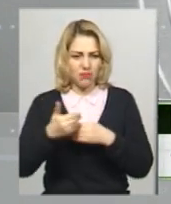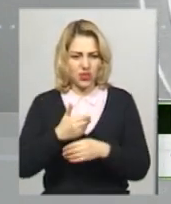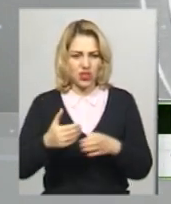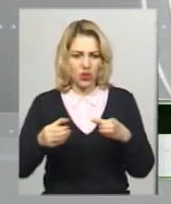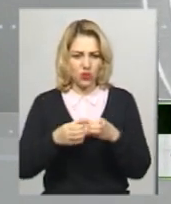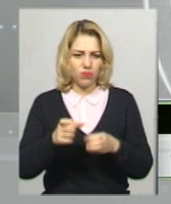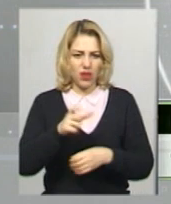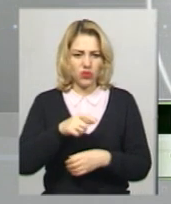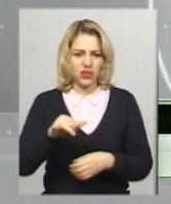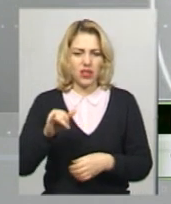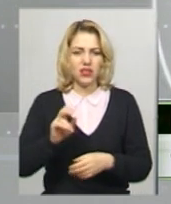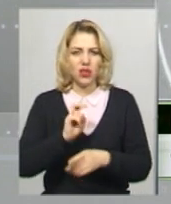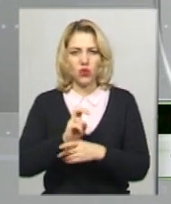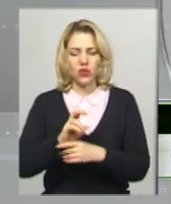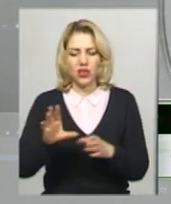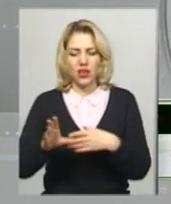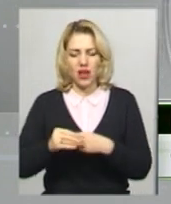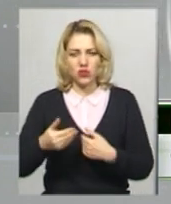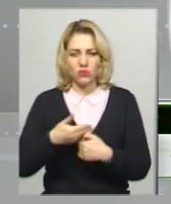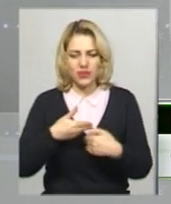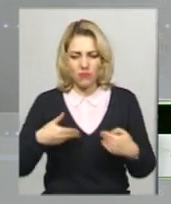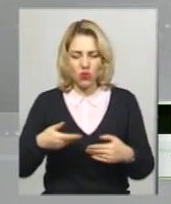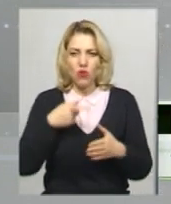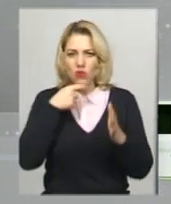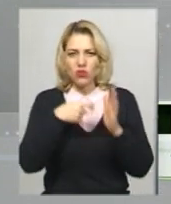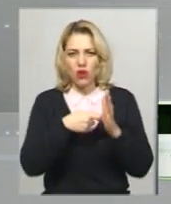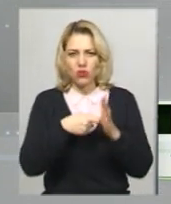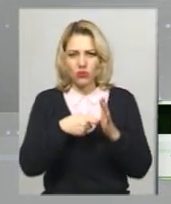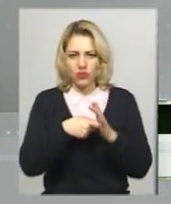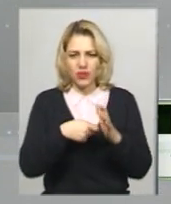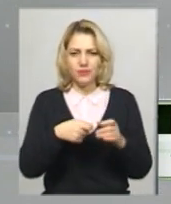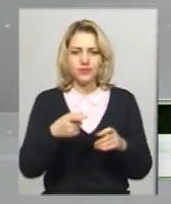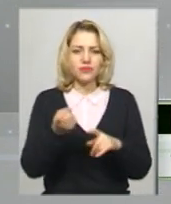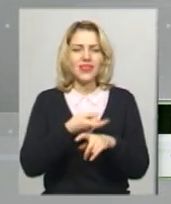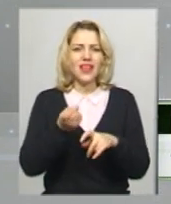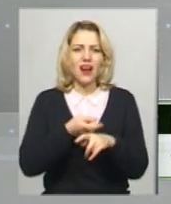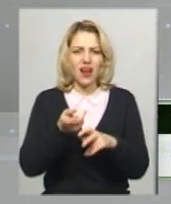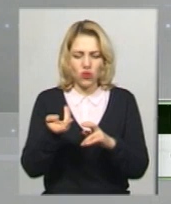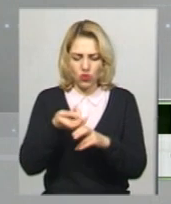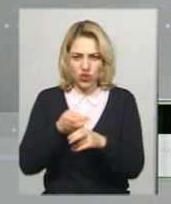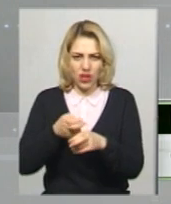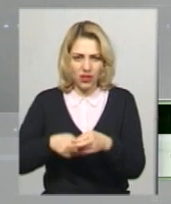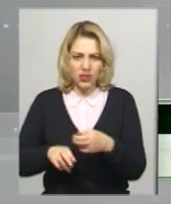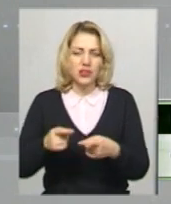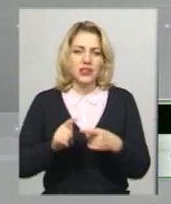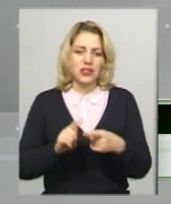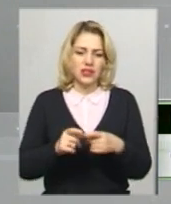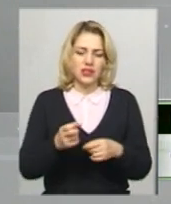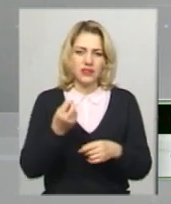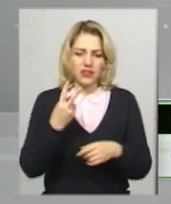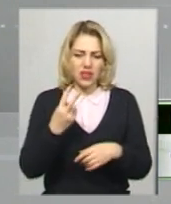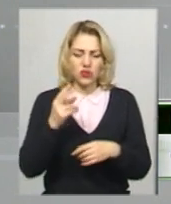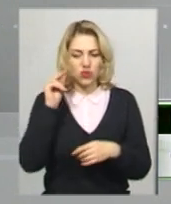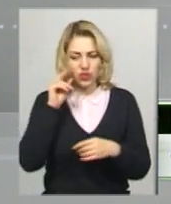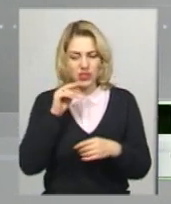людей, і ходили разом зі мною, нагодували лушпиням від картошки. 13 числа вона захворіла, а 4 числа,